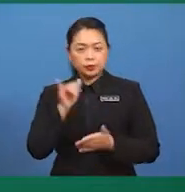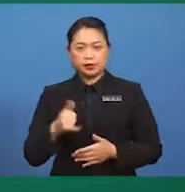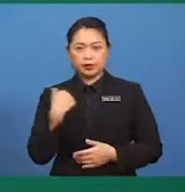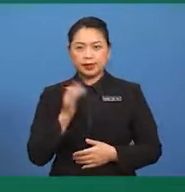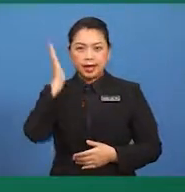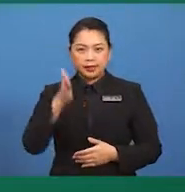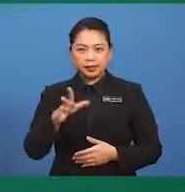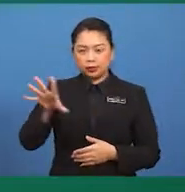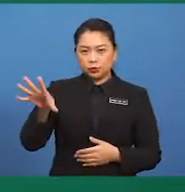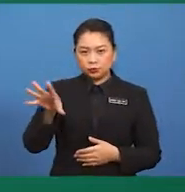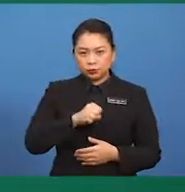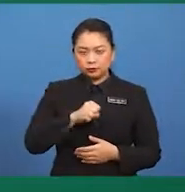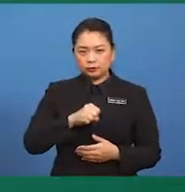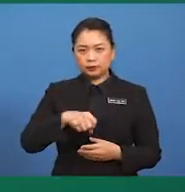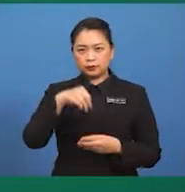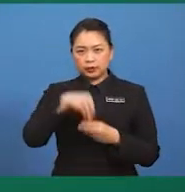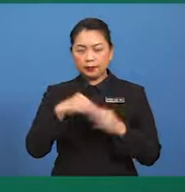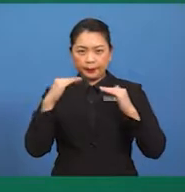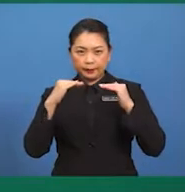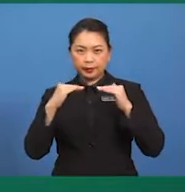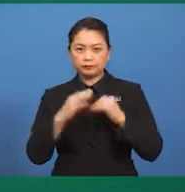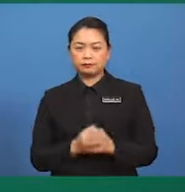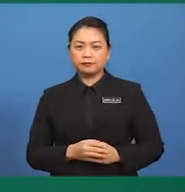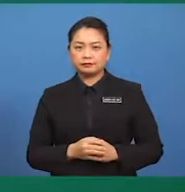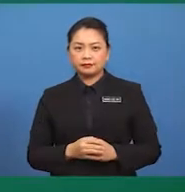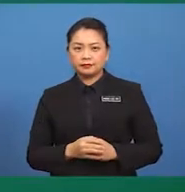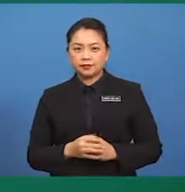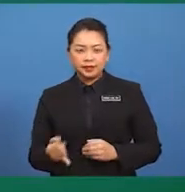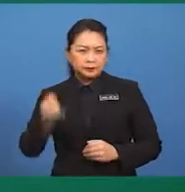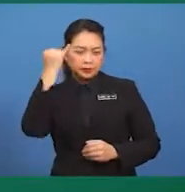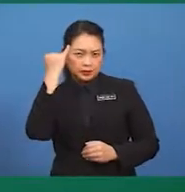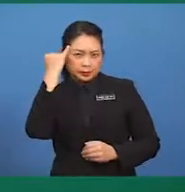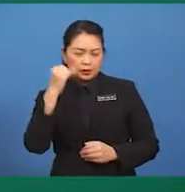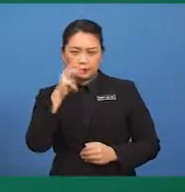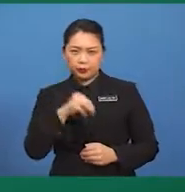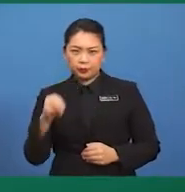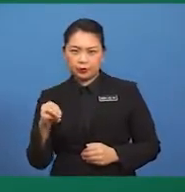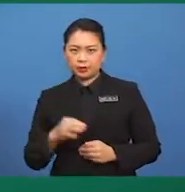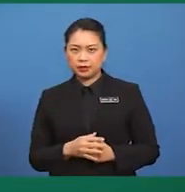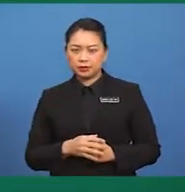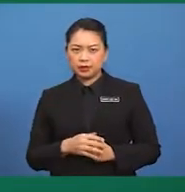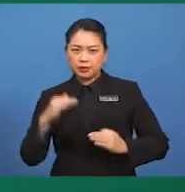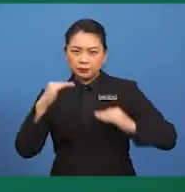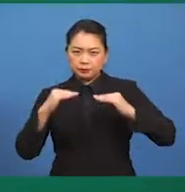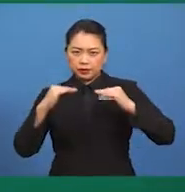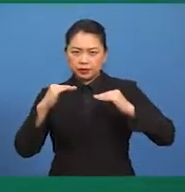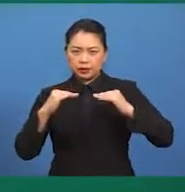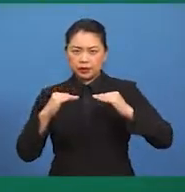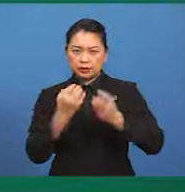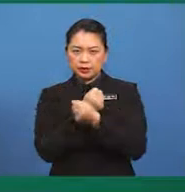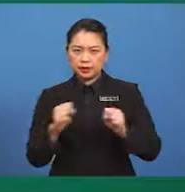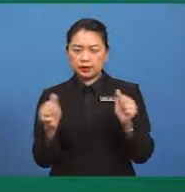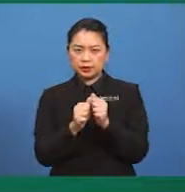dalam imbangan duga terselaras. Imbas kembali murid-murid, imbangan duga disediakan